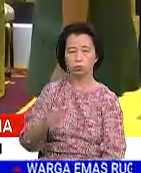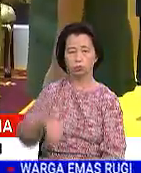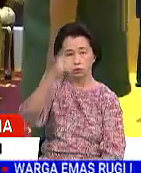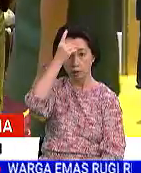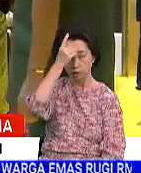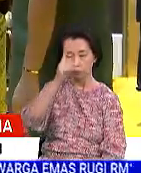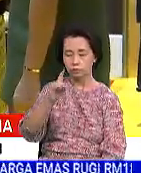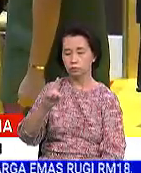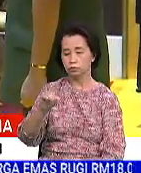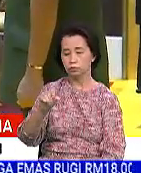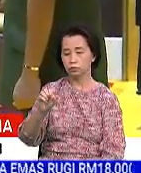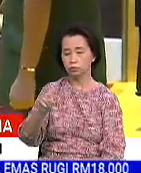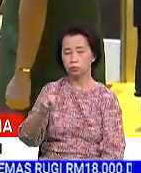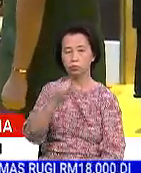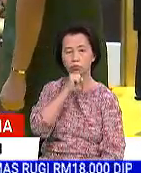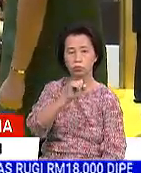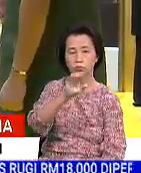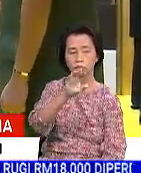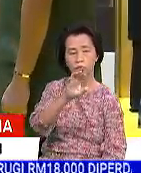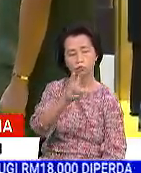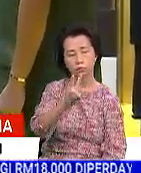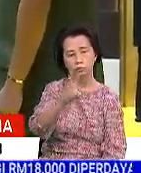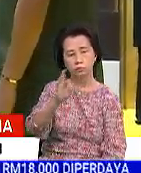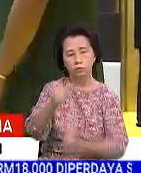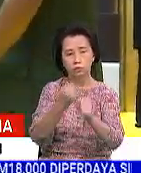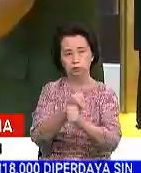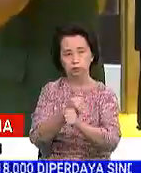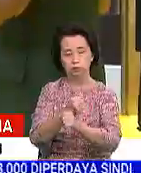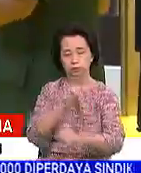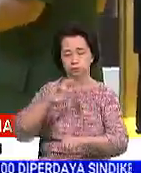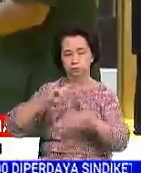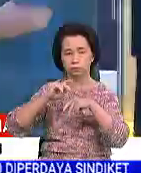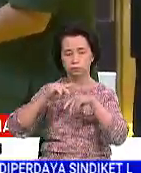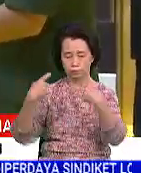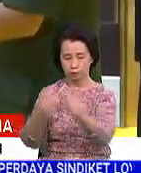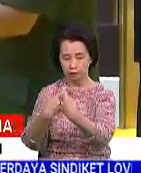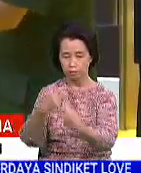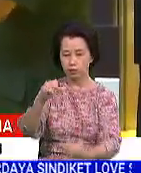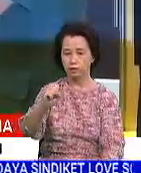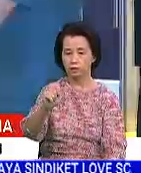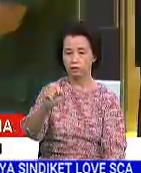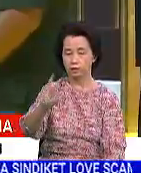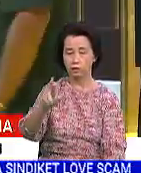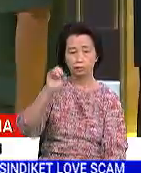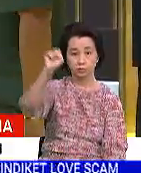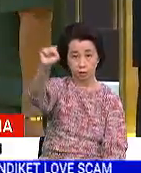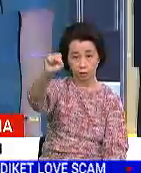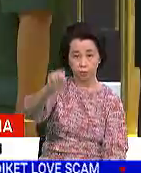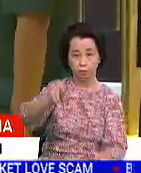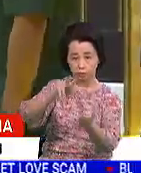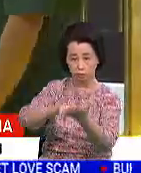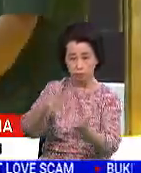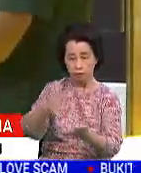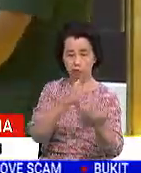Datuk Guan Di, 69 tahun, merupakan setiausaha kehormat Parti Solidariti Tanah Airku, STAR Sabah dan mengesahkan